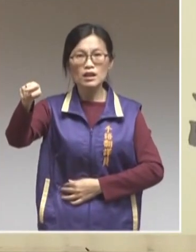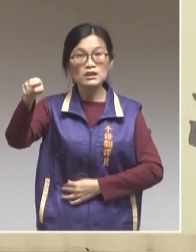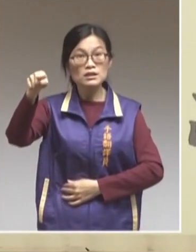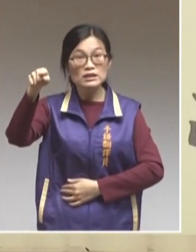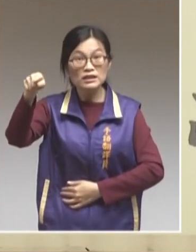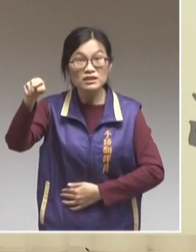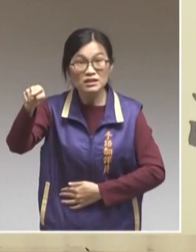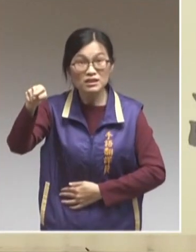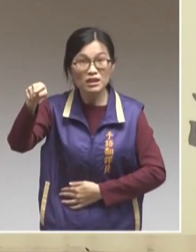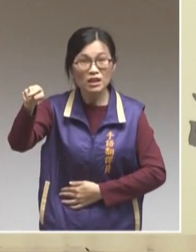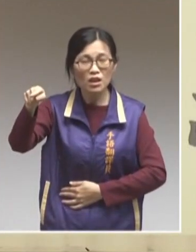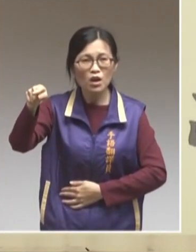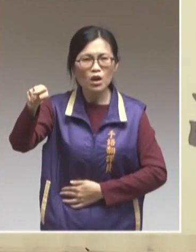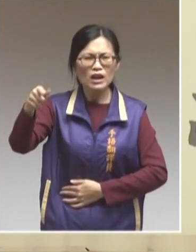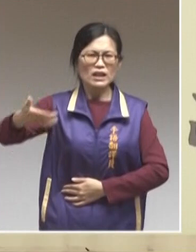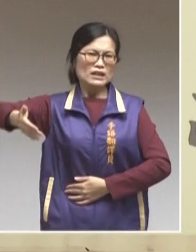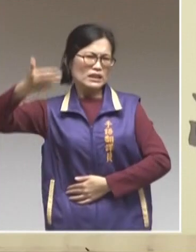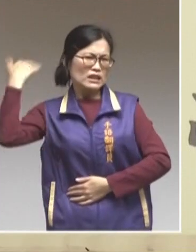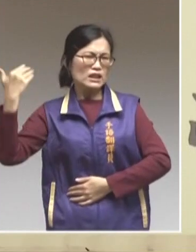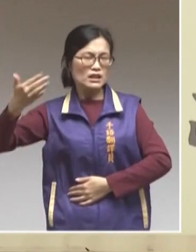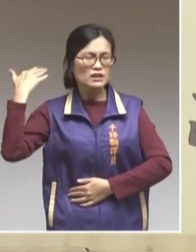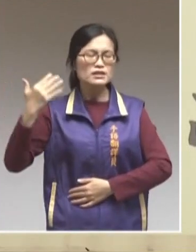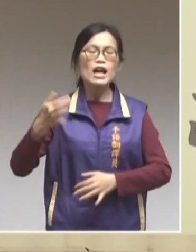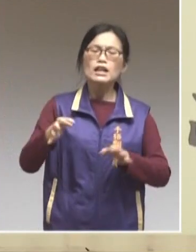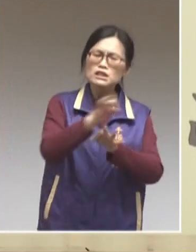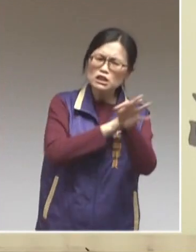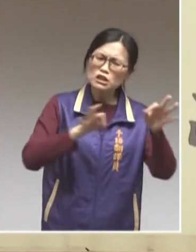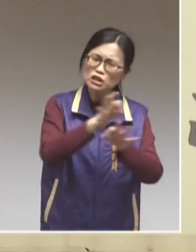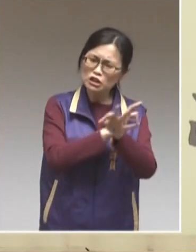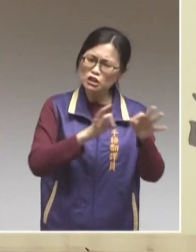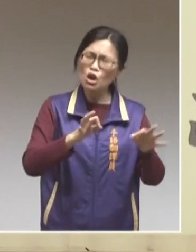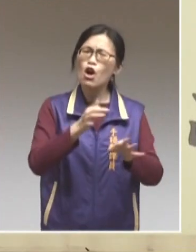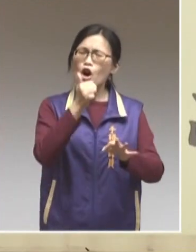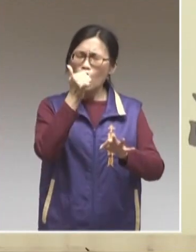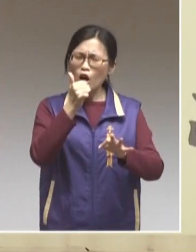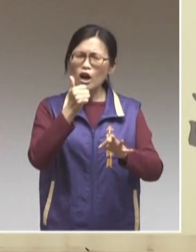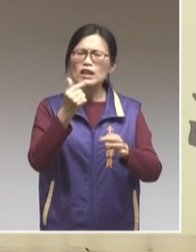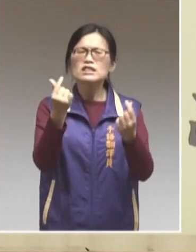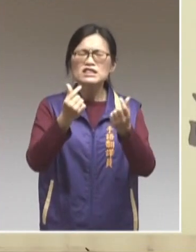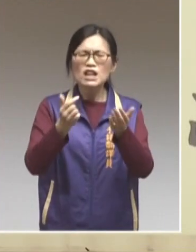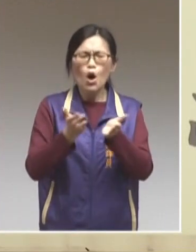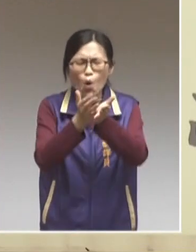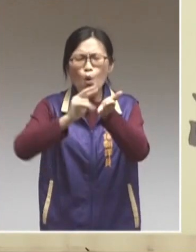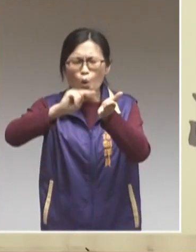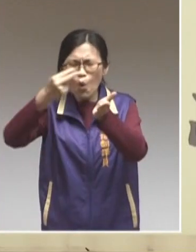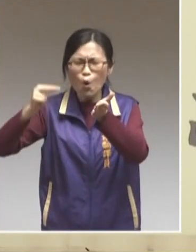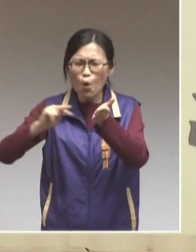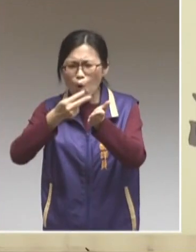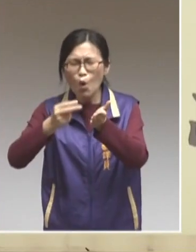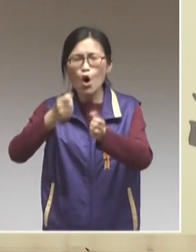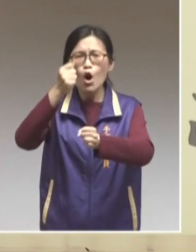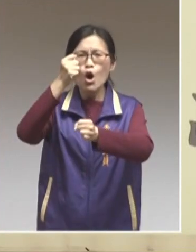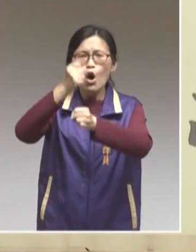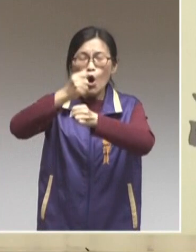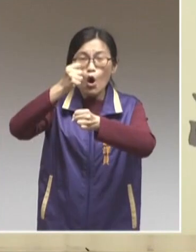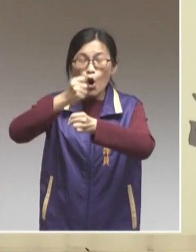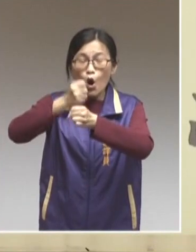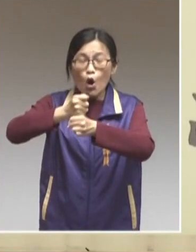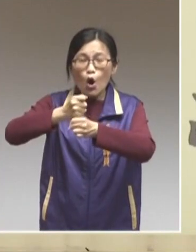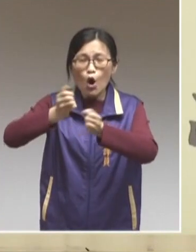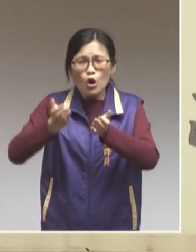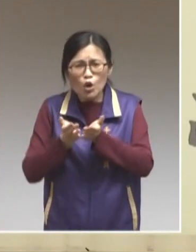在这个过去的不管是经济活动，包括修船、造船等等，这个是旗津非